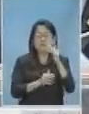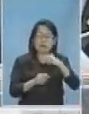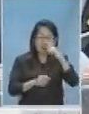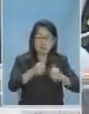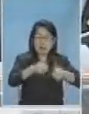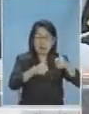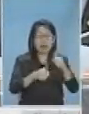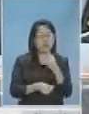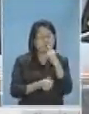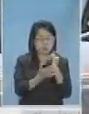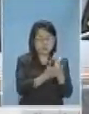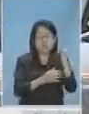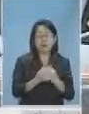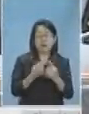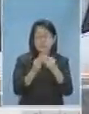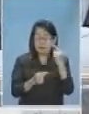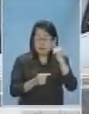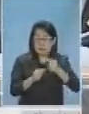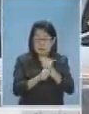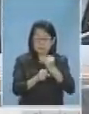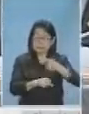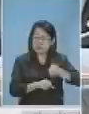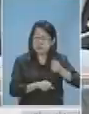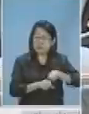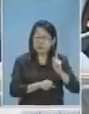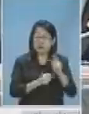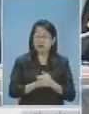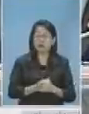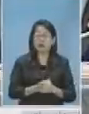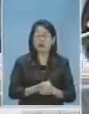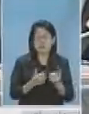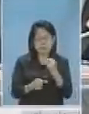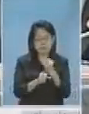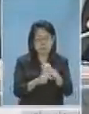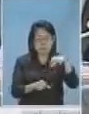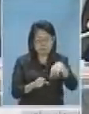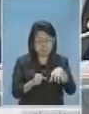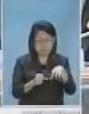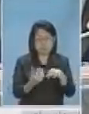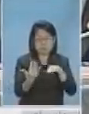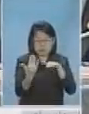ดเลยครับแต่พอมาเป็นถึงเรื่องจริงครับเราสร้างกรมทางหลวงทกกรมทางหลวงสร้